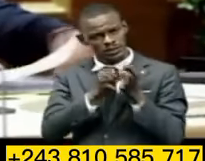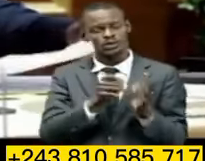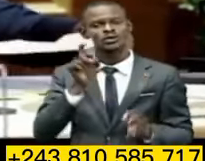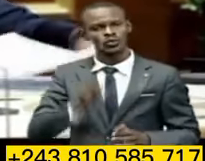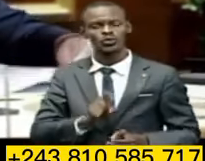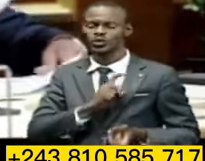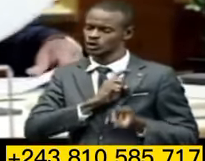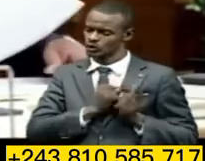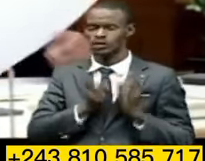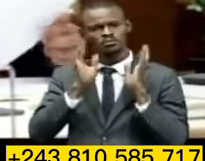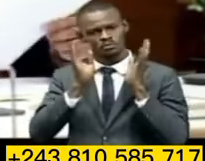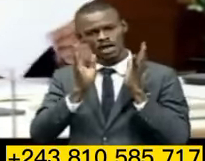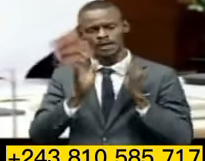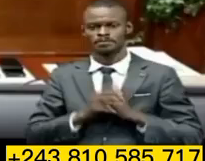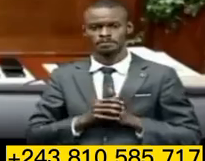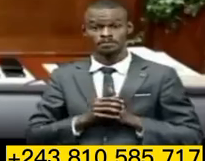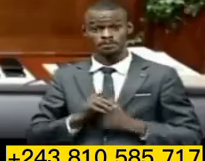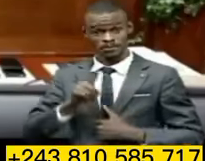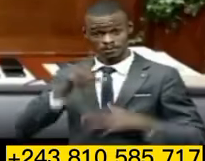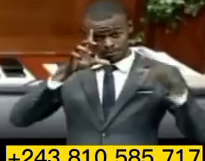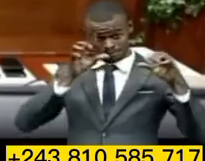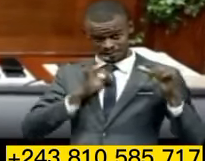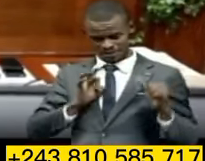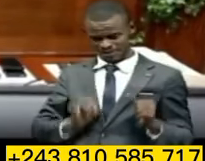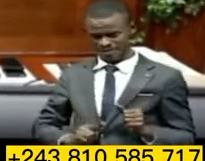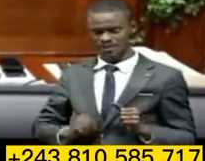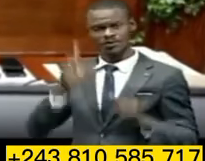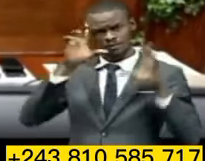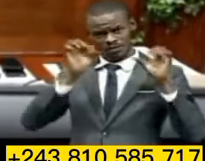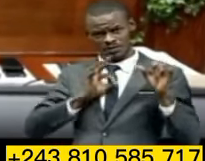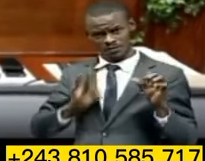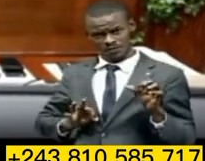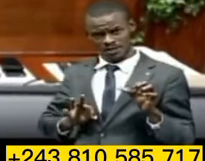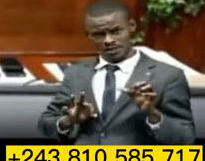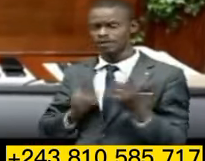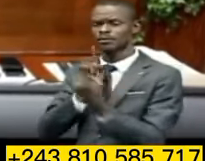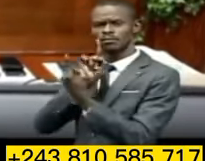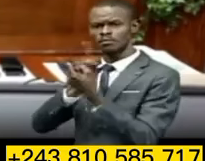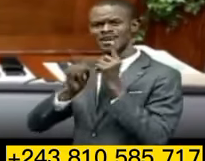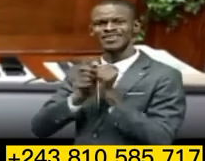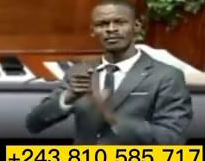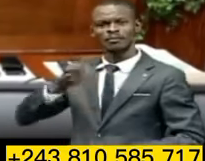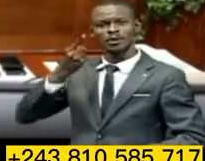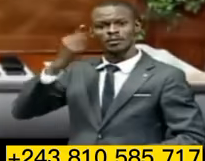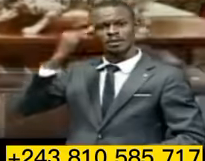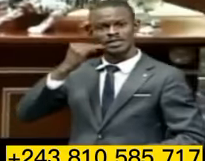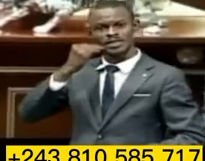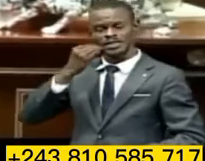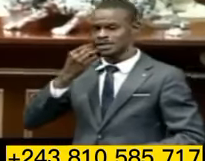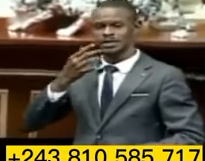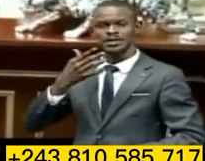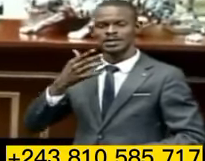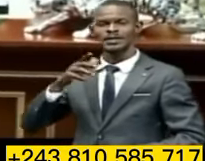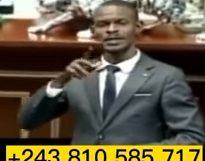Avec le Premier ministre des Pays-Bas, il a spécifiquement évoqué la nécessité du transfert de technologies dans les domaines de